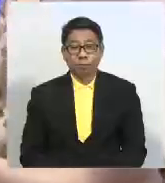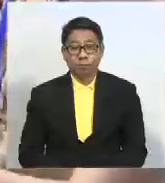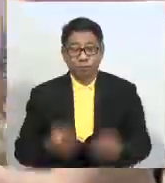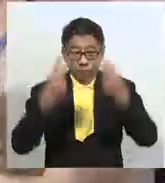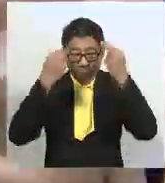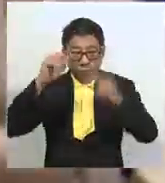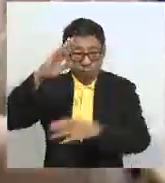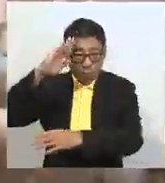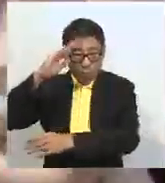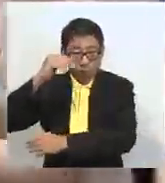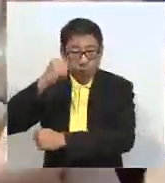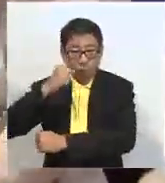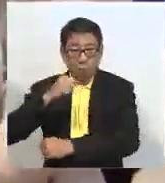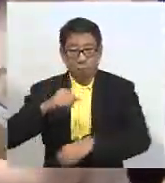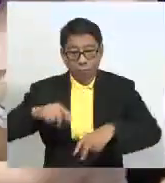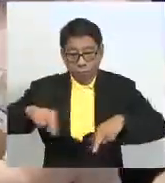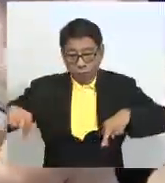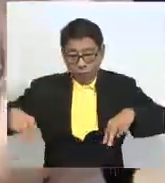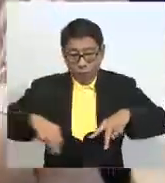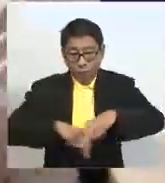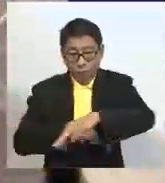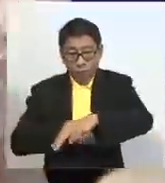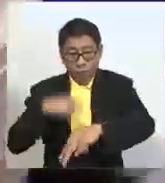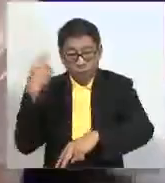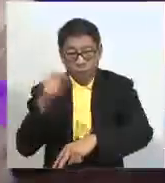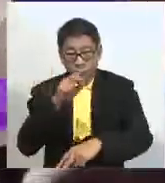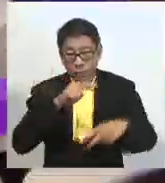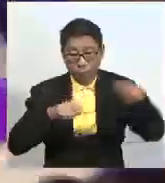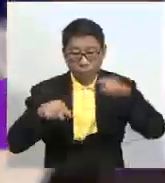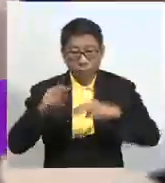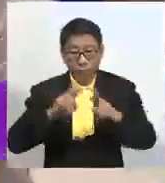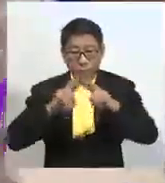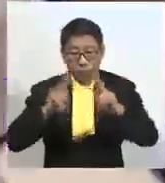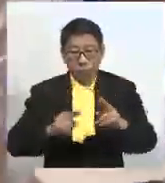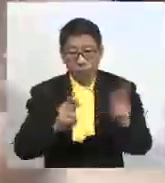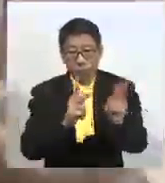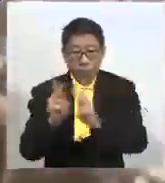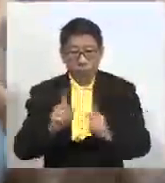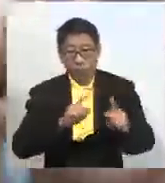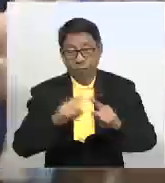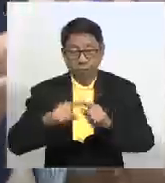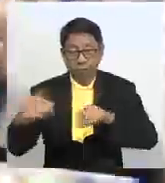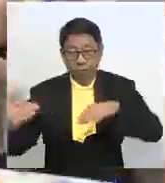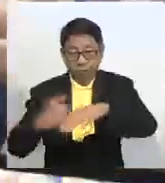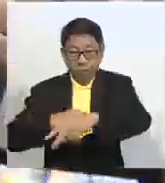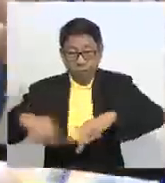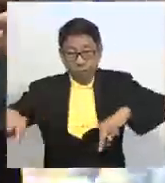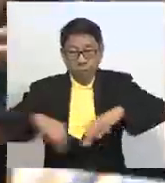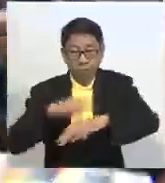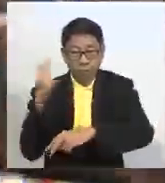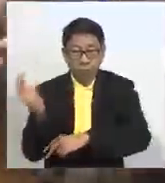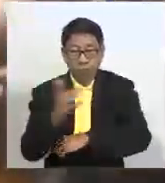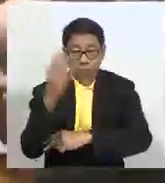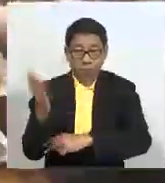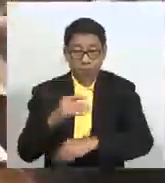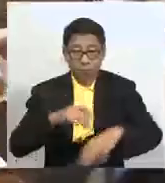พลเอกประยุทธ์จันทร์โอชานายกรัฐมนตรีค่ะเดินเที่ยวชมร้านจำหน่ายสินค้าและบูธกิจกรรมต่างๆภายในงานถนนคนเดินถนนสีลม